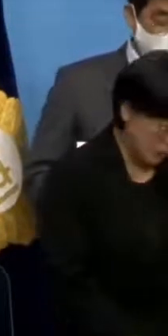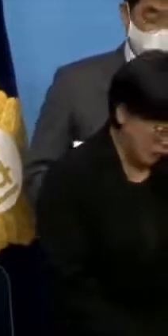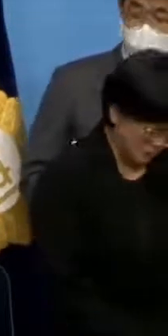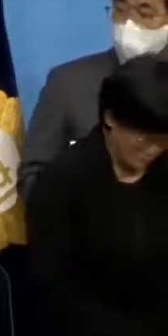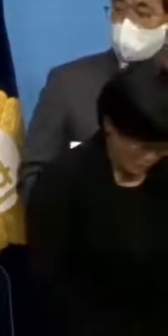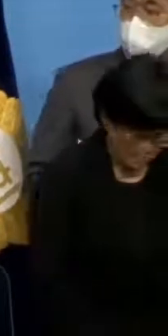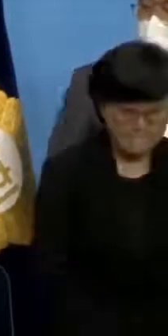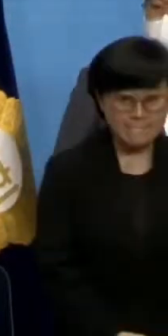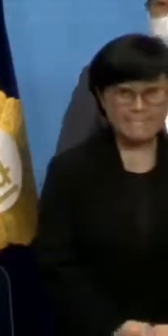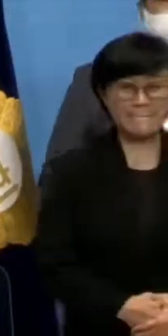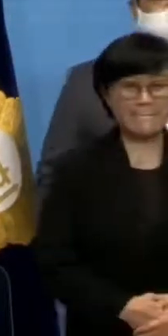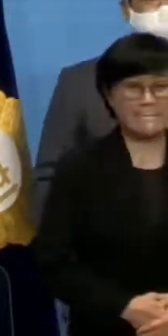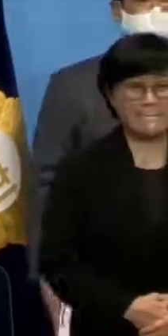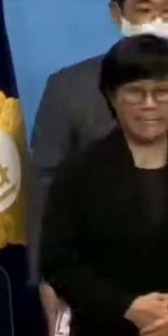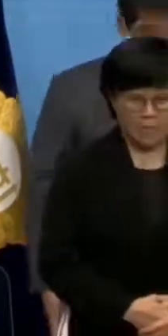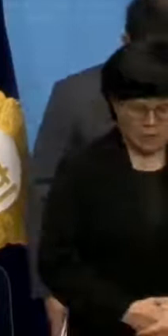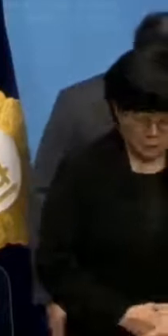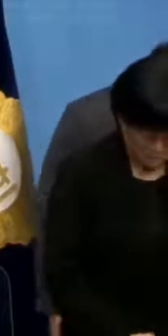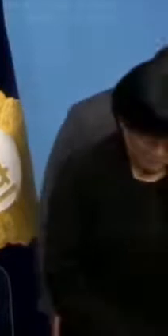하니까 차례와 경례.